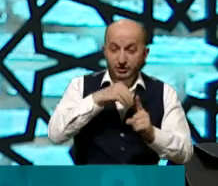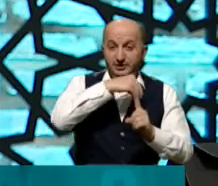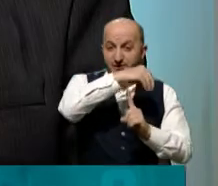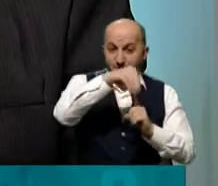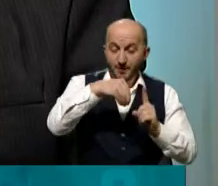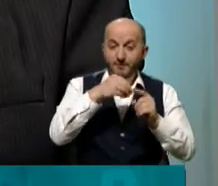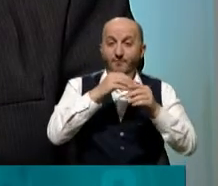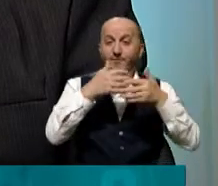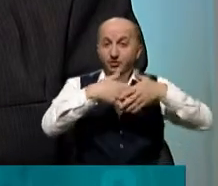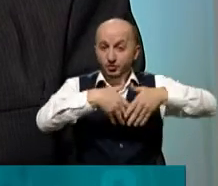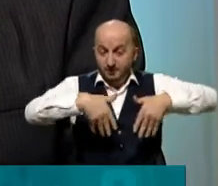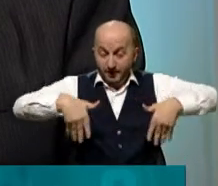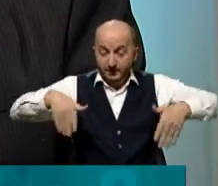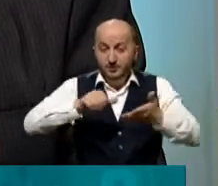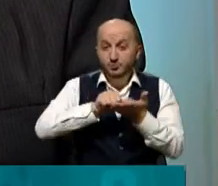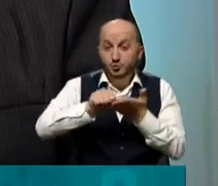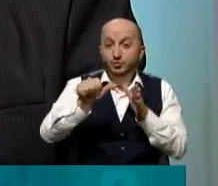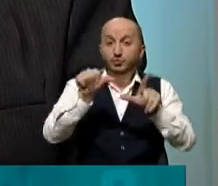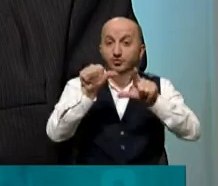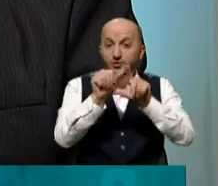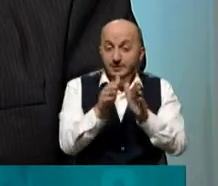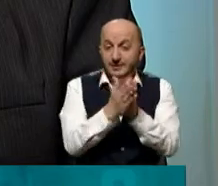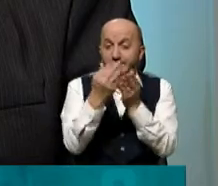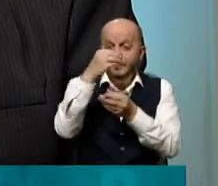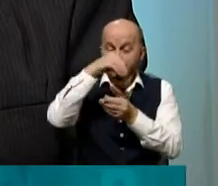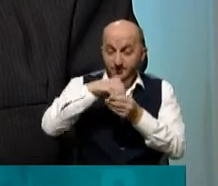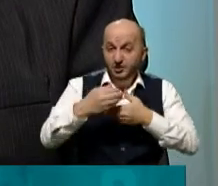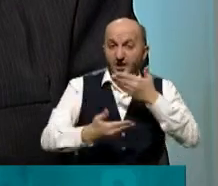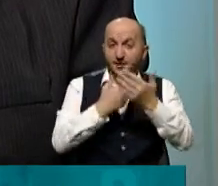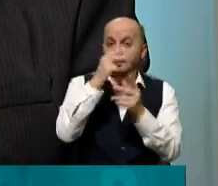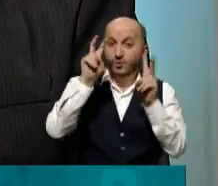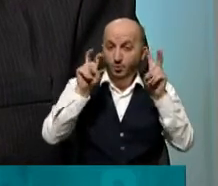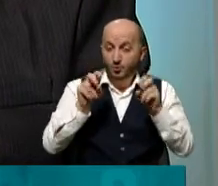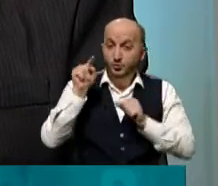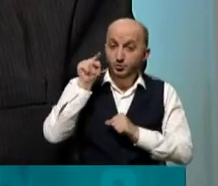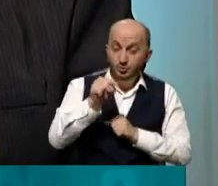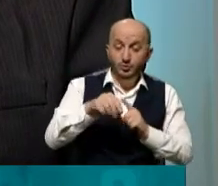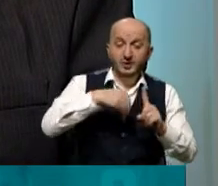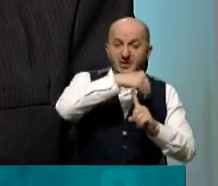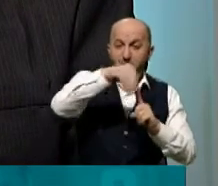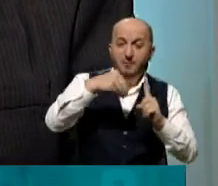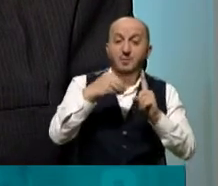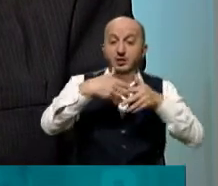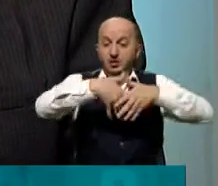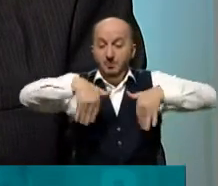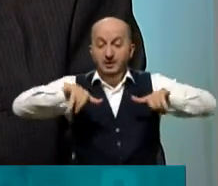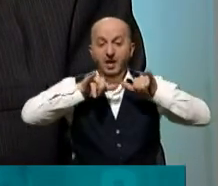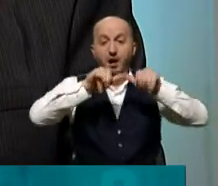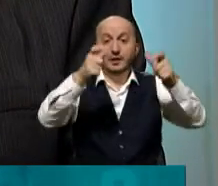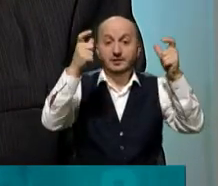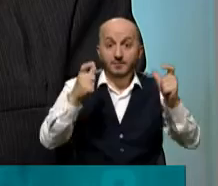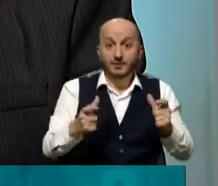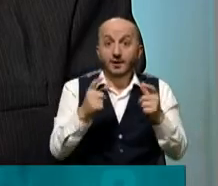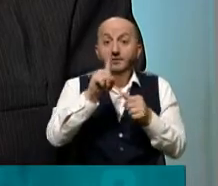cemaatin bütün fıkıh kitaplarımızda zikredilen mesele şudur. İmamla cemaatin aynı mekanda bulunması